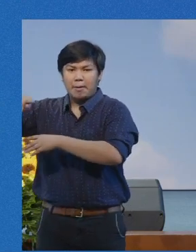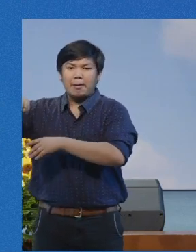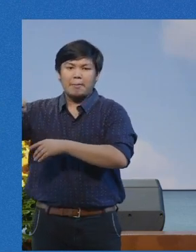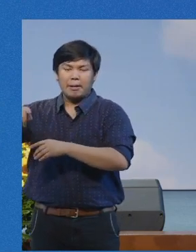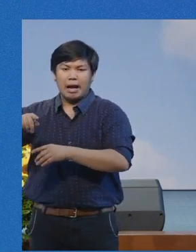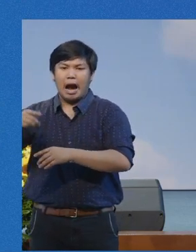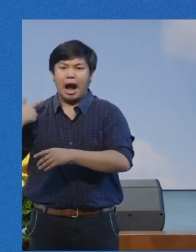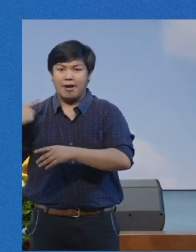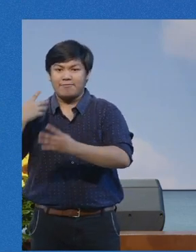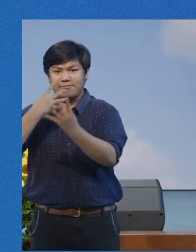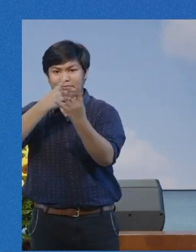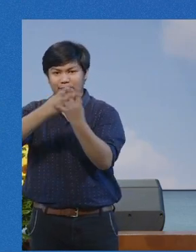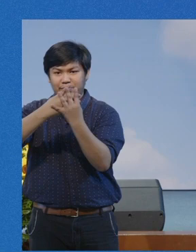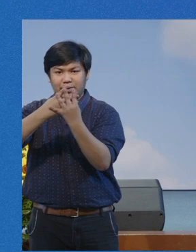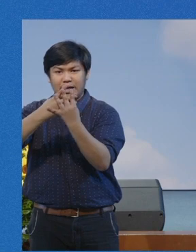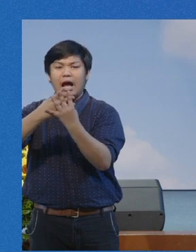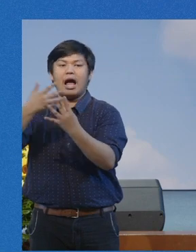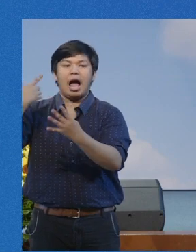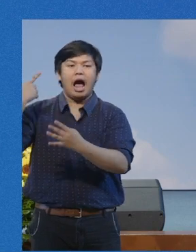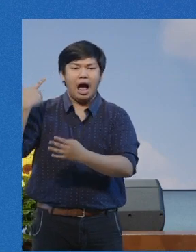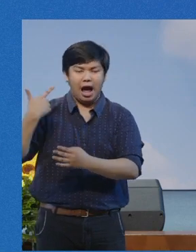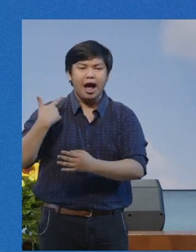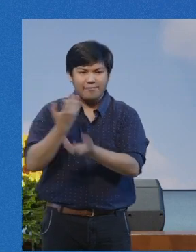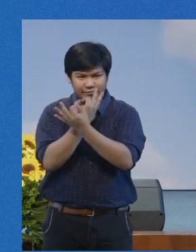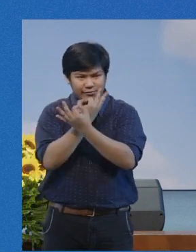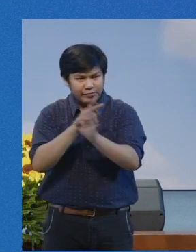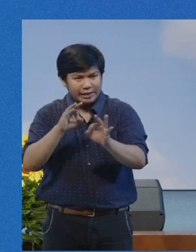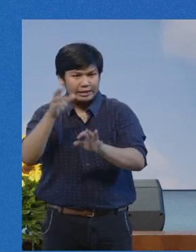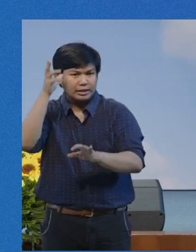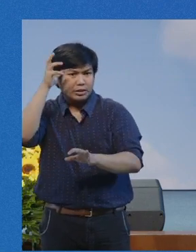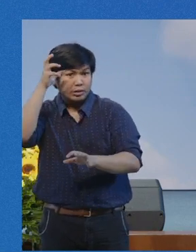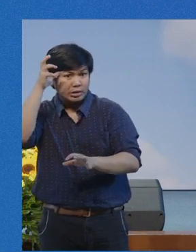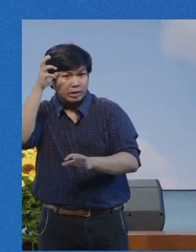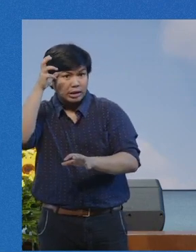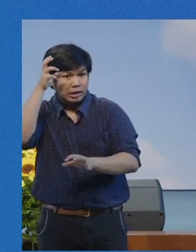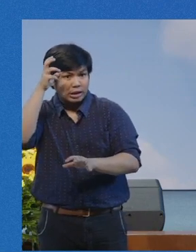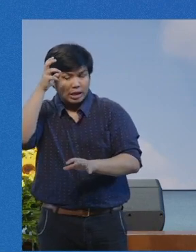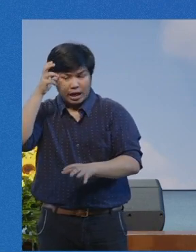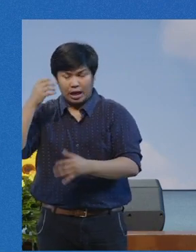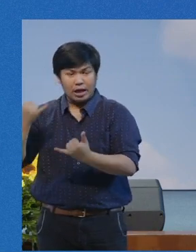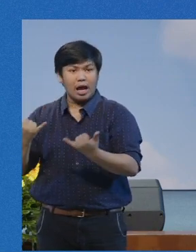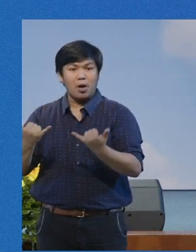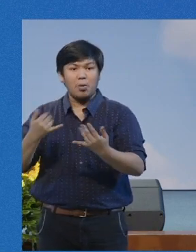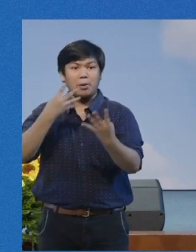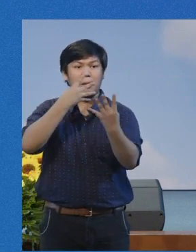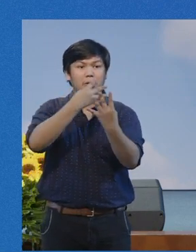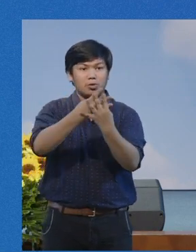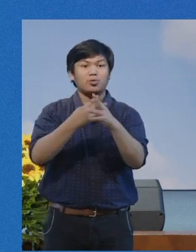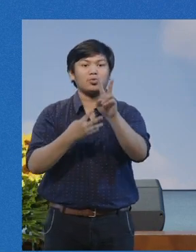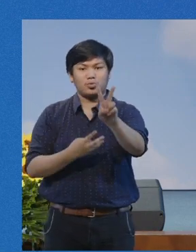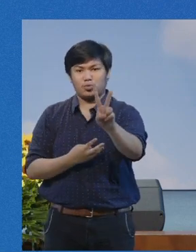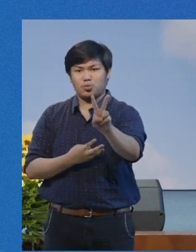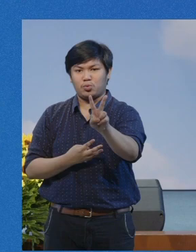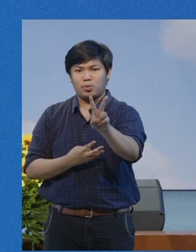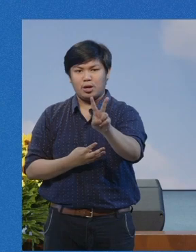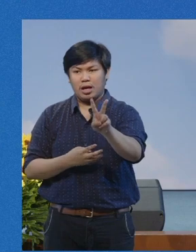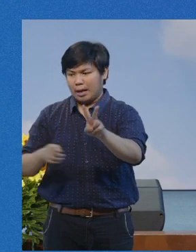demons, nakakalaya. Yung mga confined na demons, meron din dalawang kategorya. Yung mga nasa